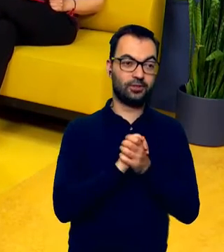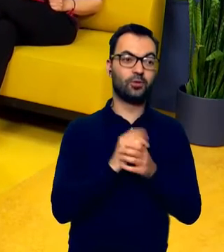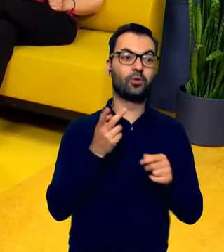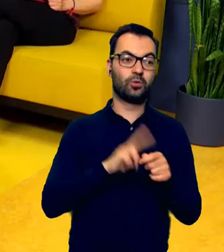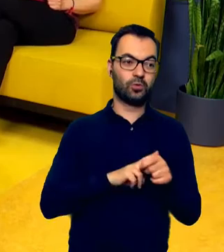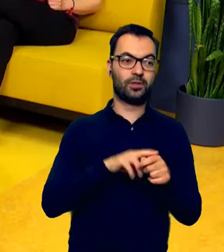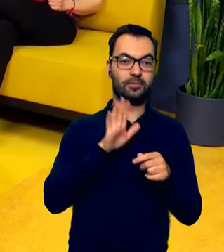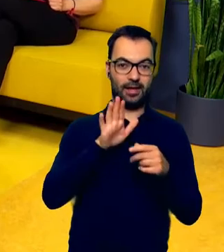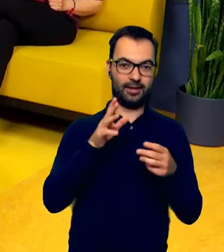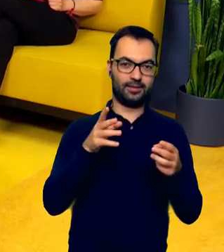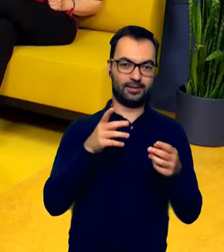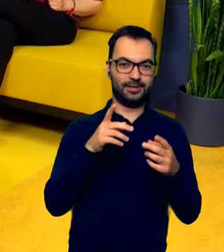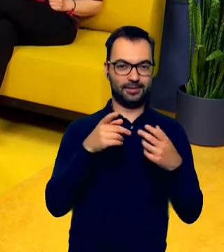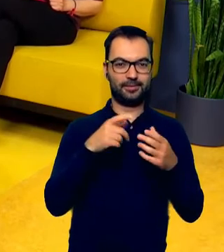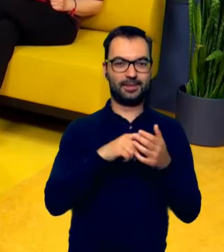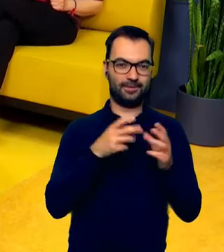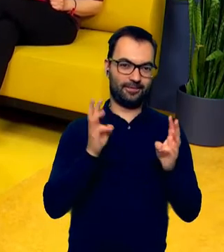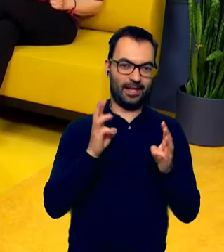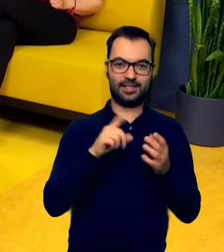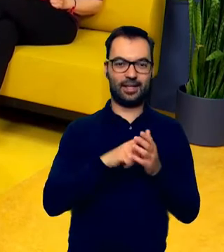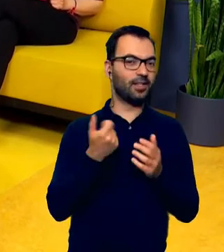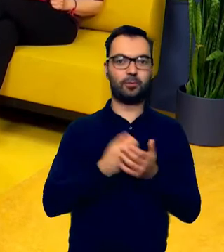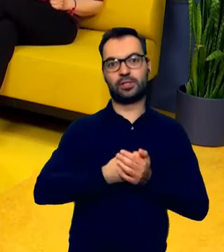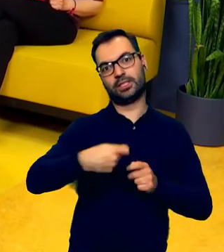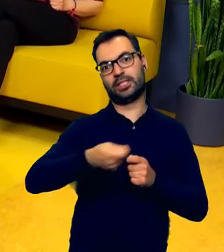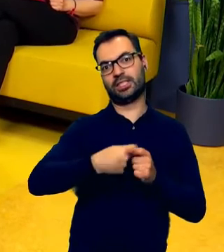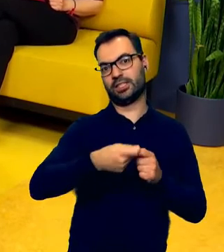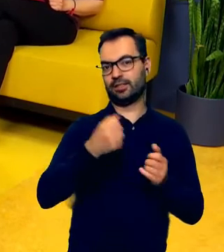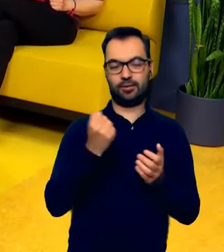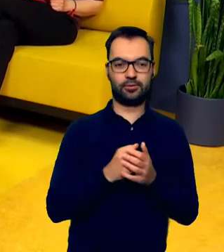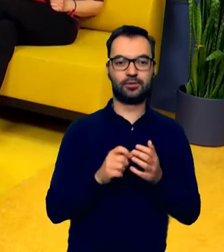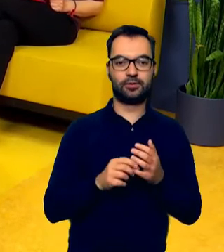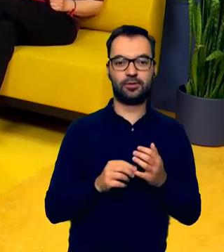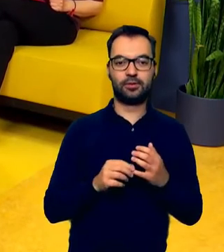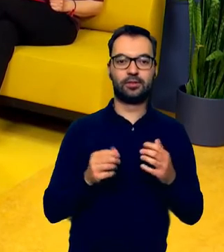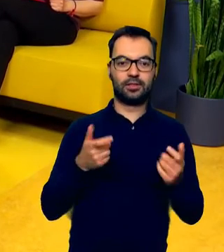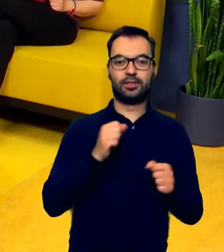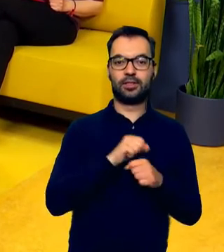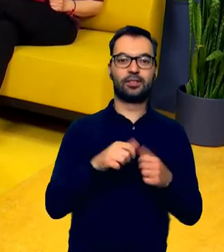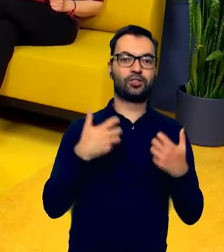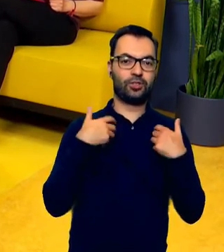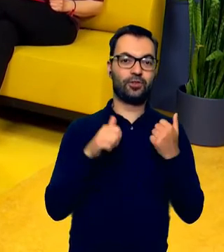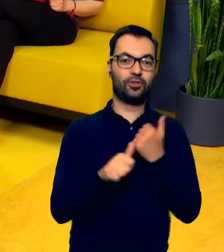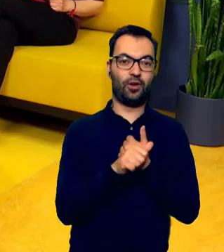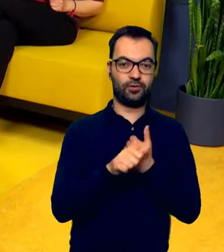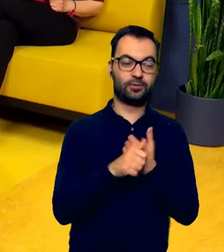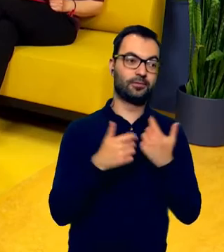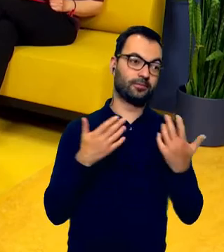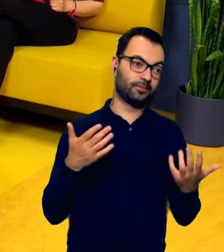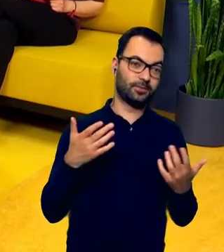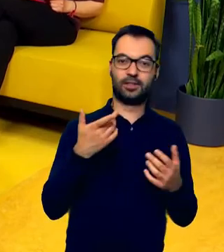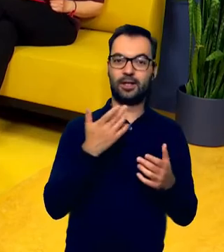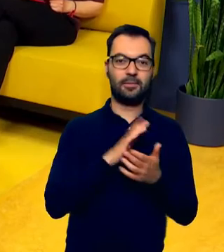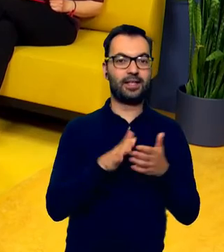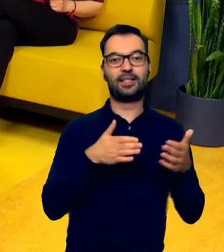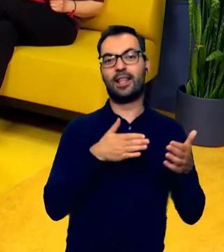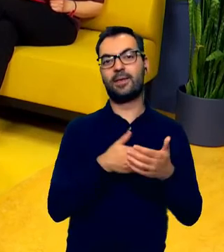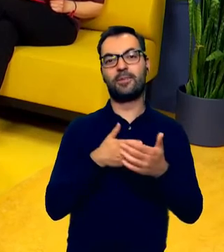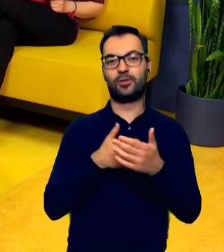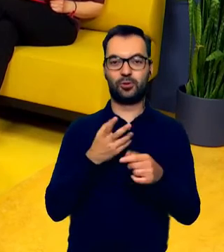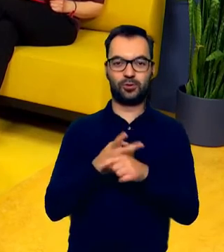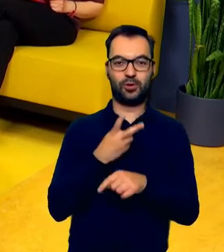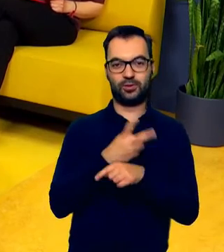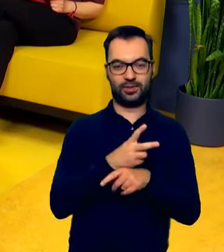ma ten warsztat estetyczny, więc nie musi wydawać tych pieniędzy. No, może i jest żywym dowodem na to, że właśnie nieograniczony dostęp